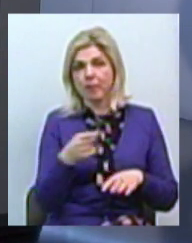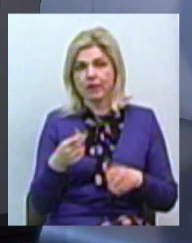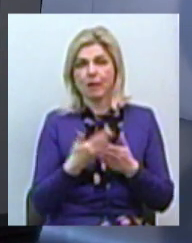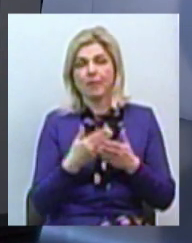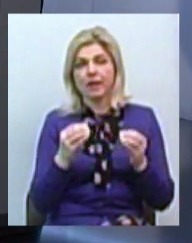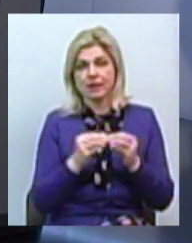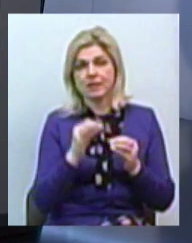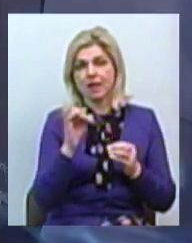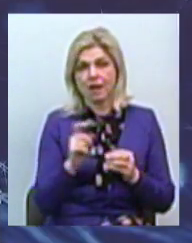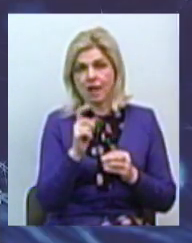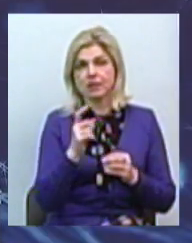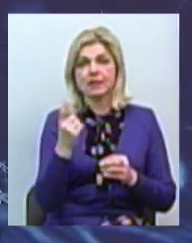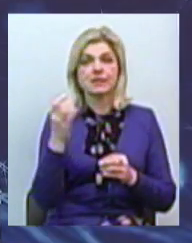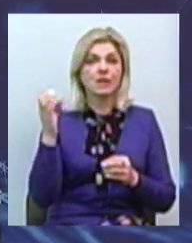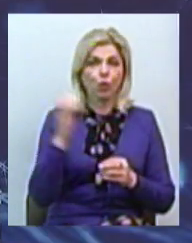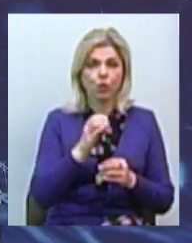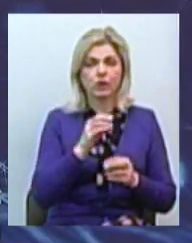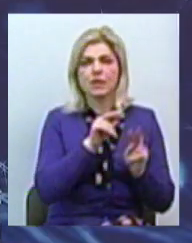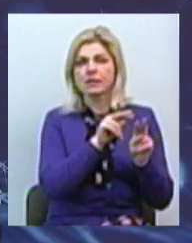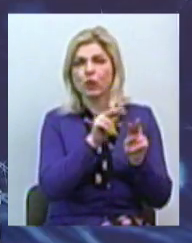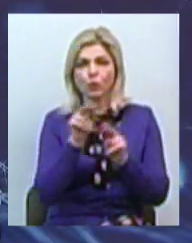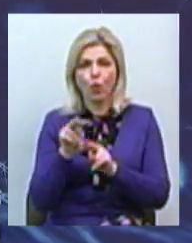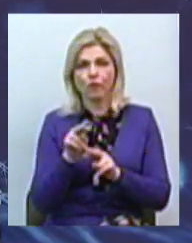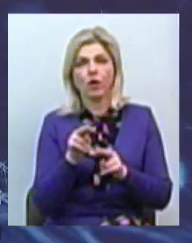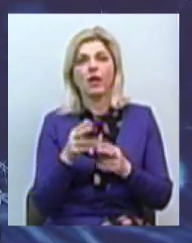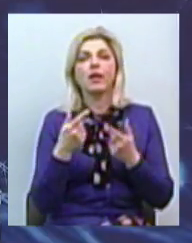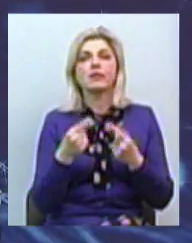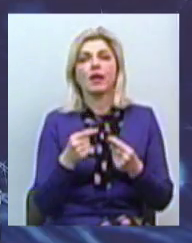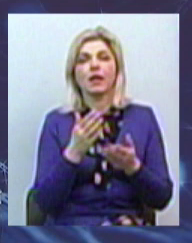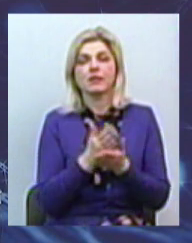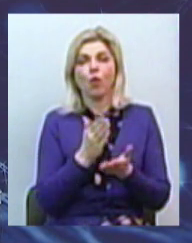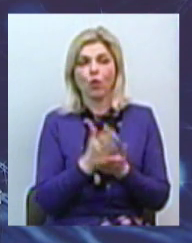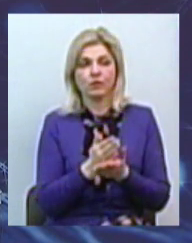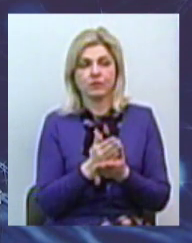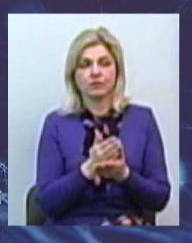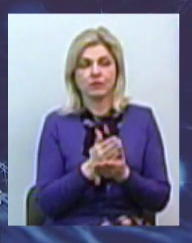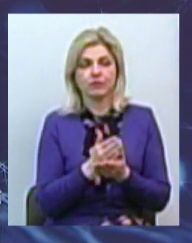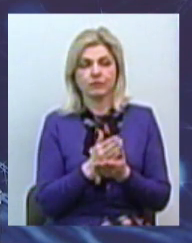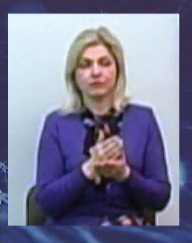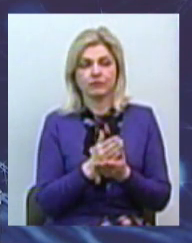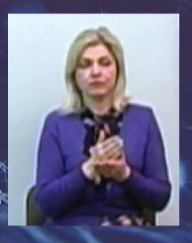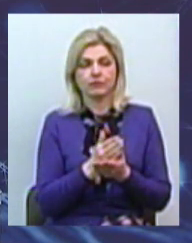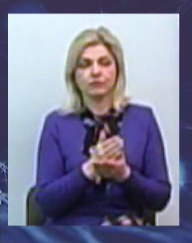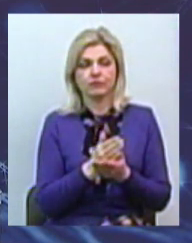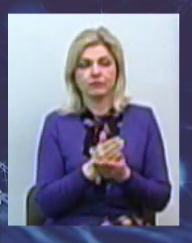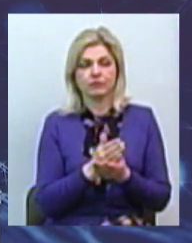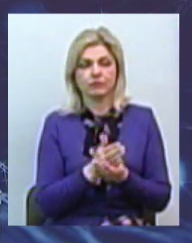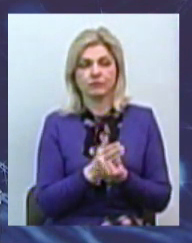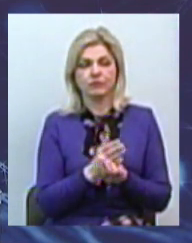10 разів на секунду, він відслідковує позицію на віртуальній поверхні земної